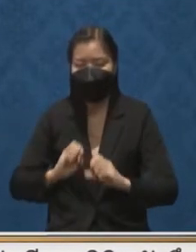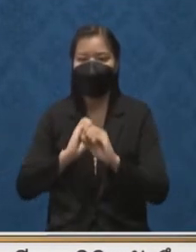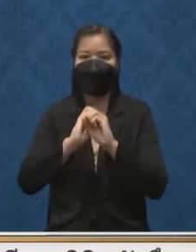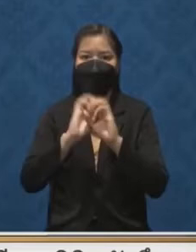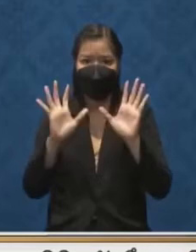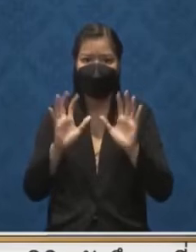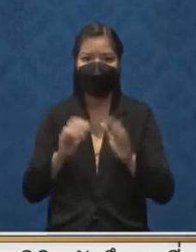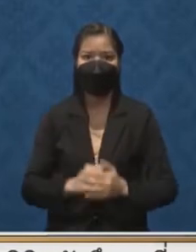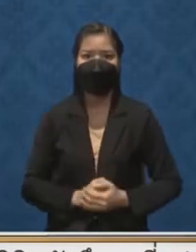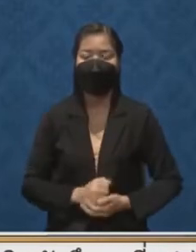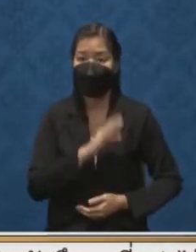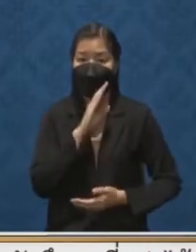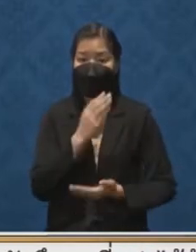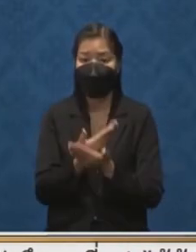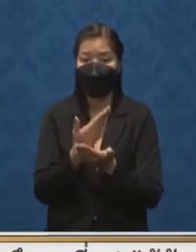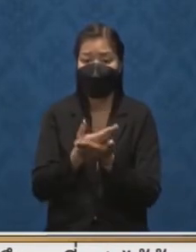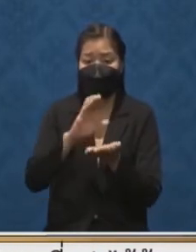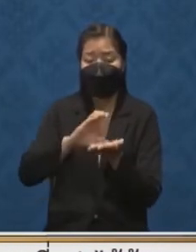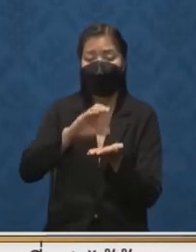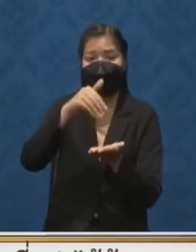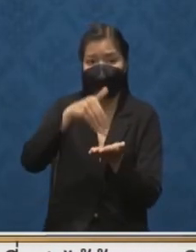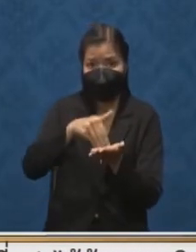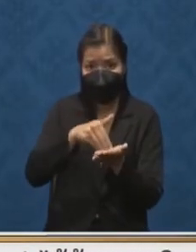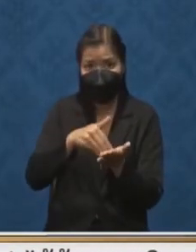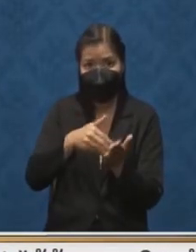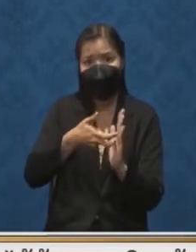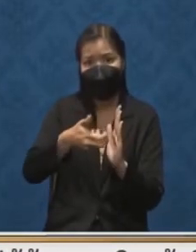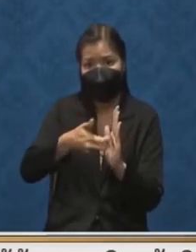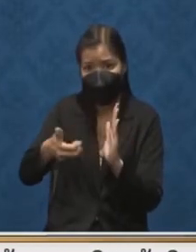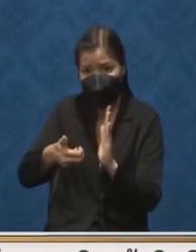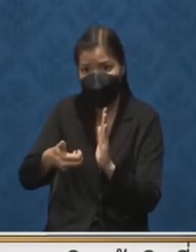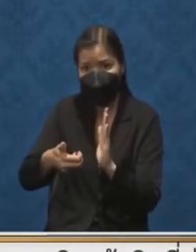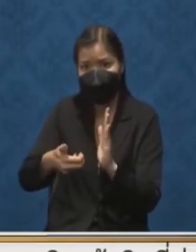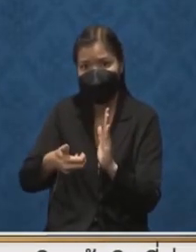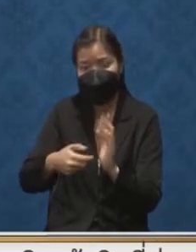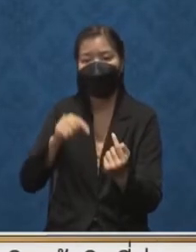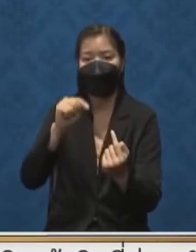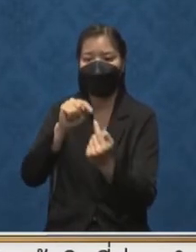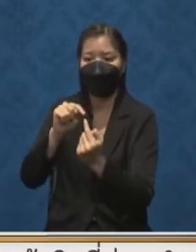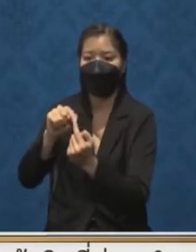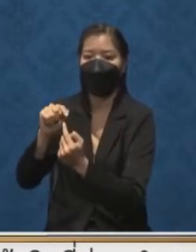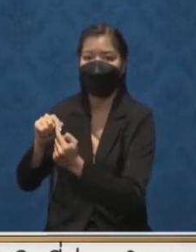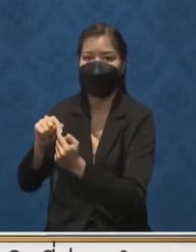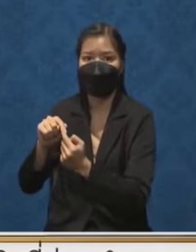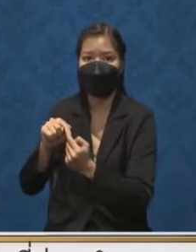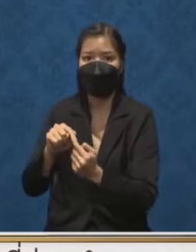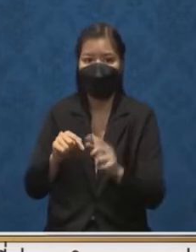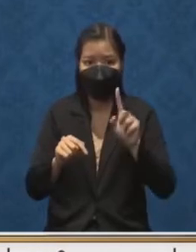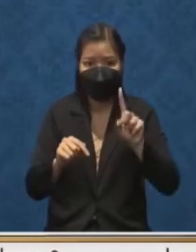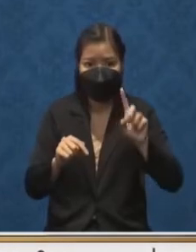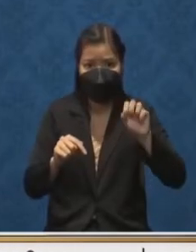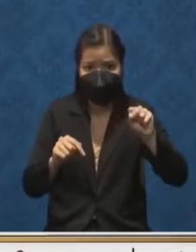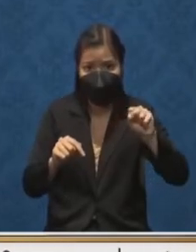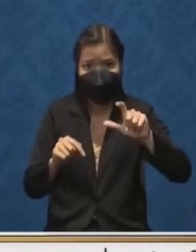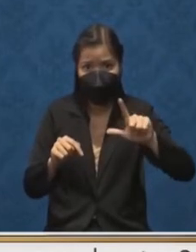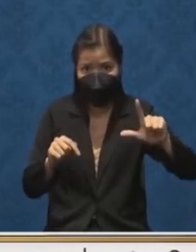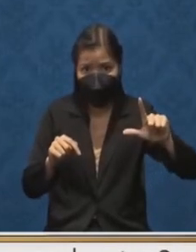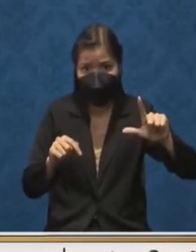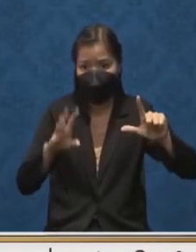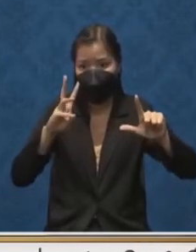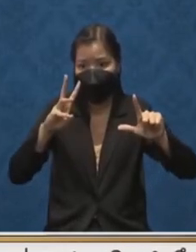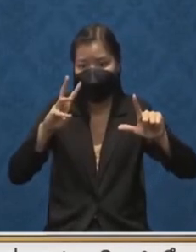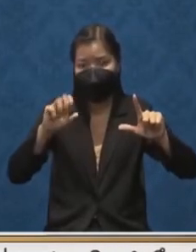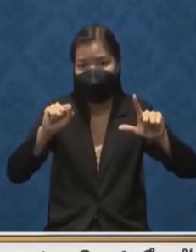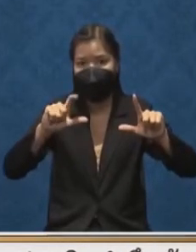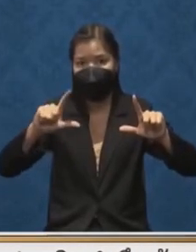ของภประมาณและการนำไปใช้มากขึ้น6 fr-6 นะครับ logaritแล